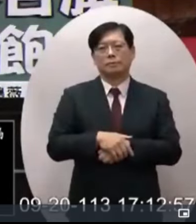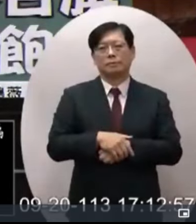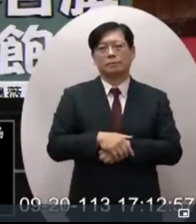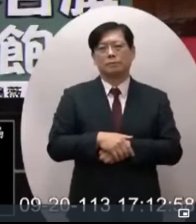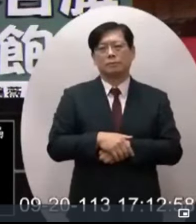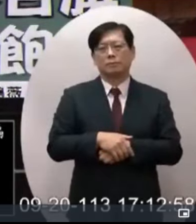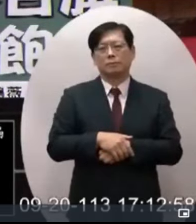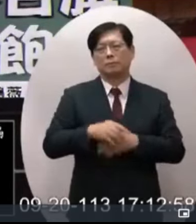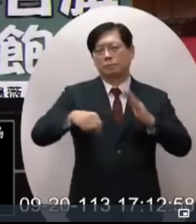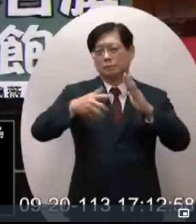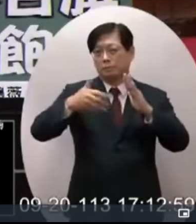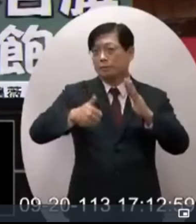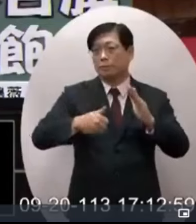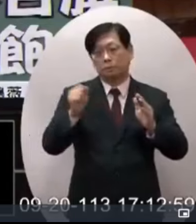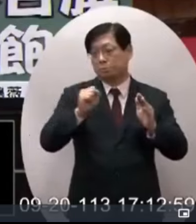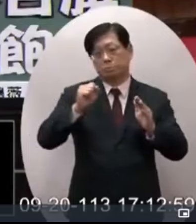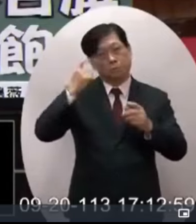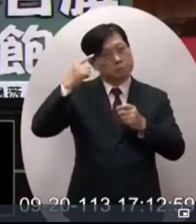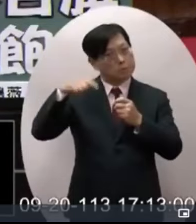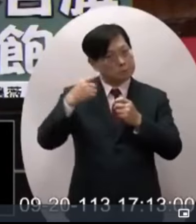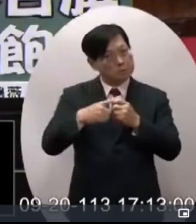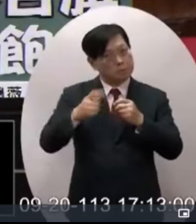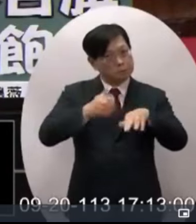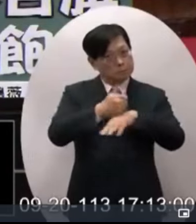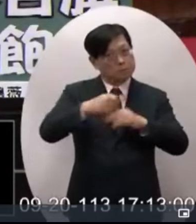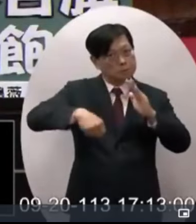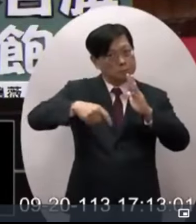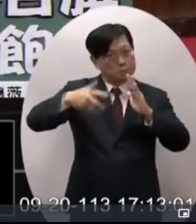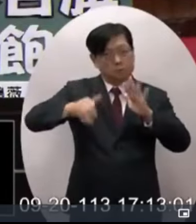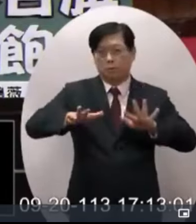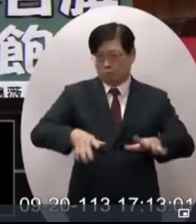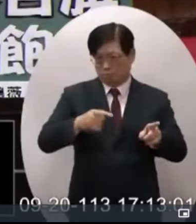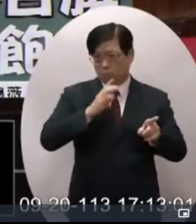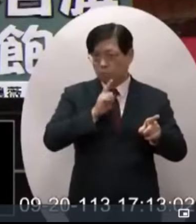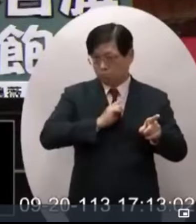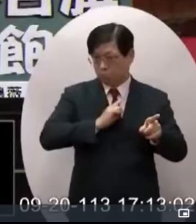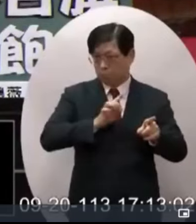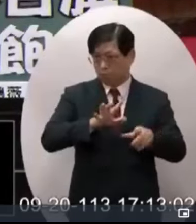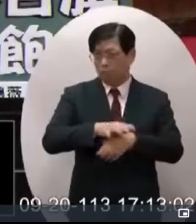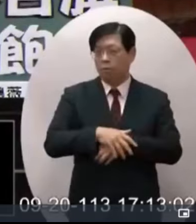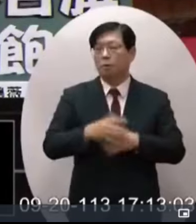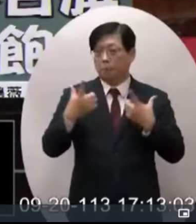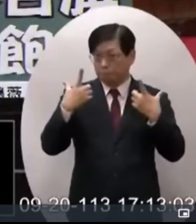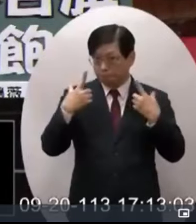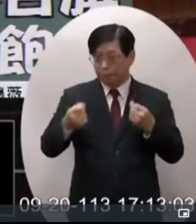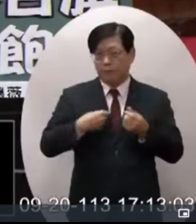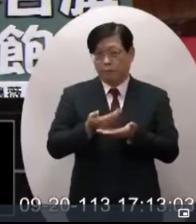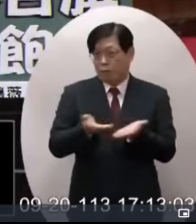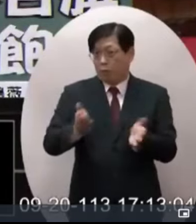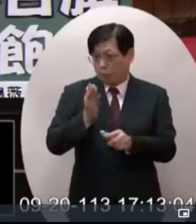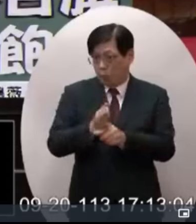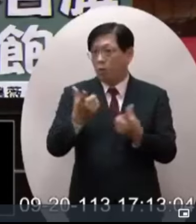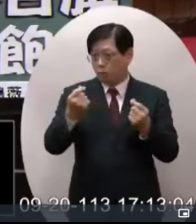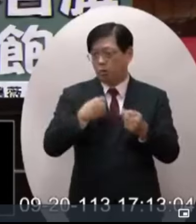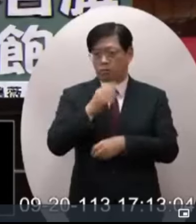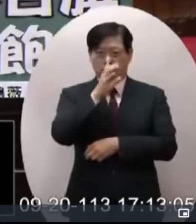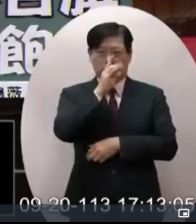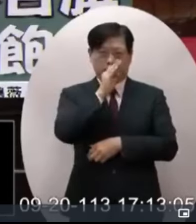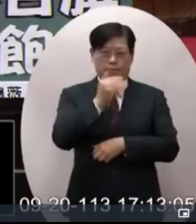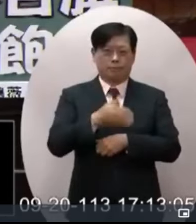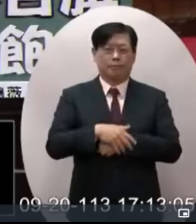大家一个很好的清楚说明。 你不是明年才当行政院长，对不对？现在有一些执行，你们也怪怪的。我直接